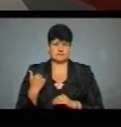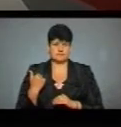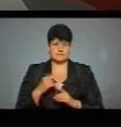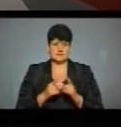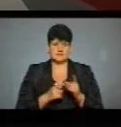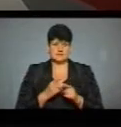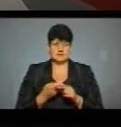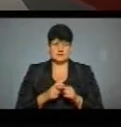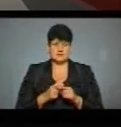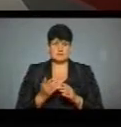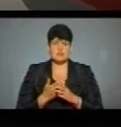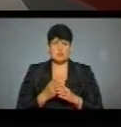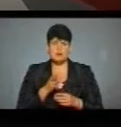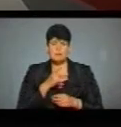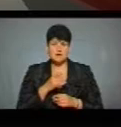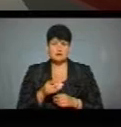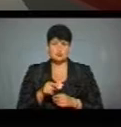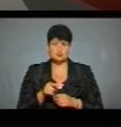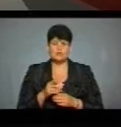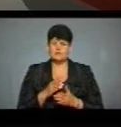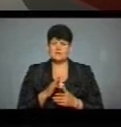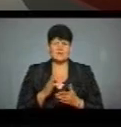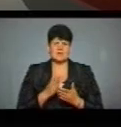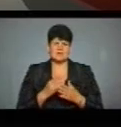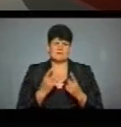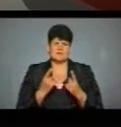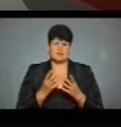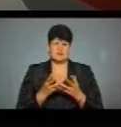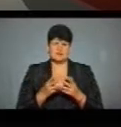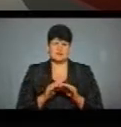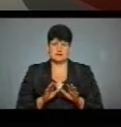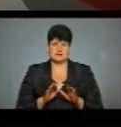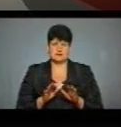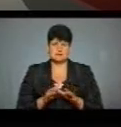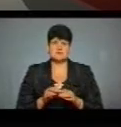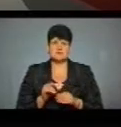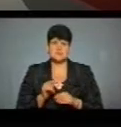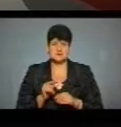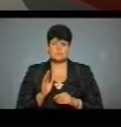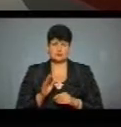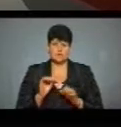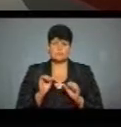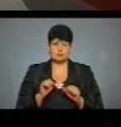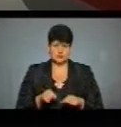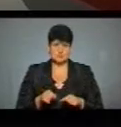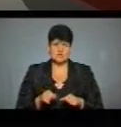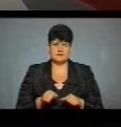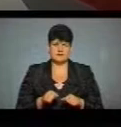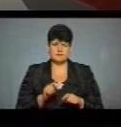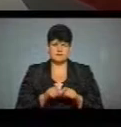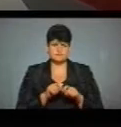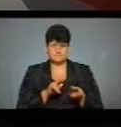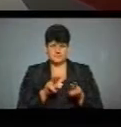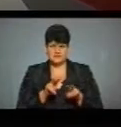змін цих пільгового періоду. Тому їх не є така вже велика кількість, і їх буде можливо все-таки відслідкувати,